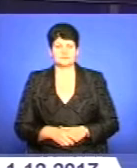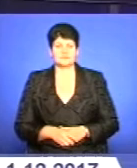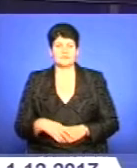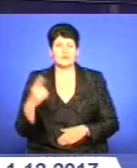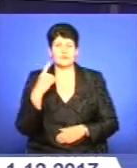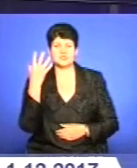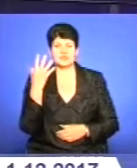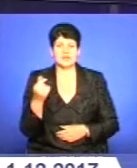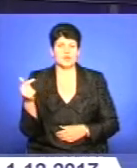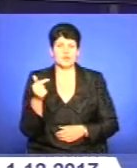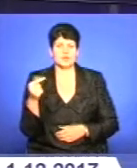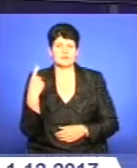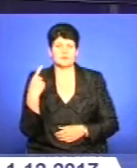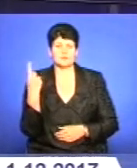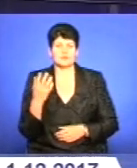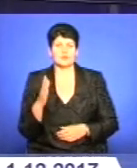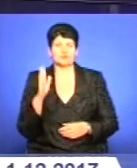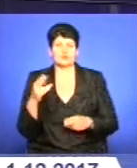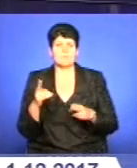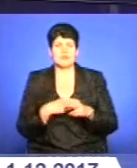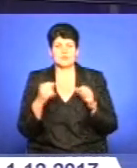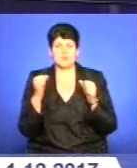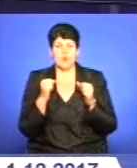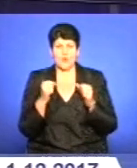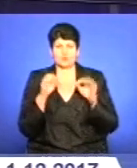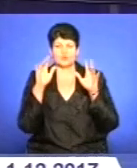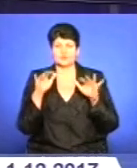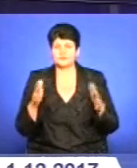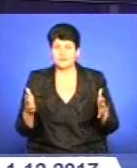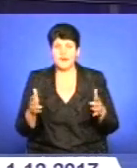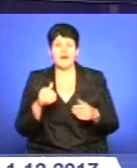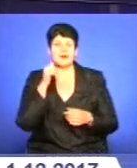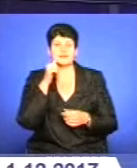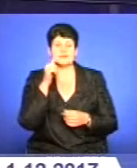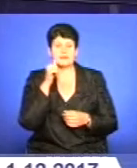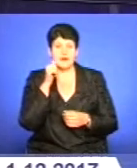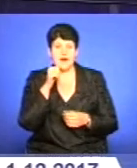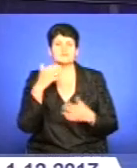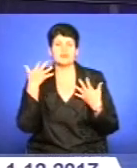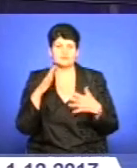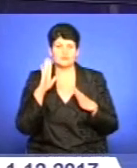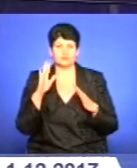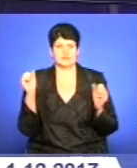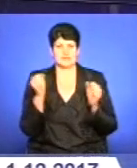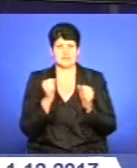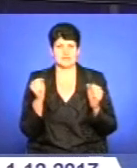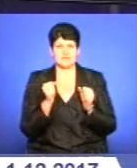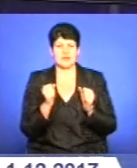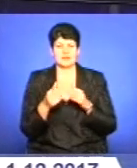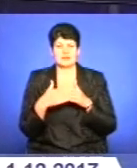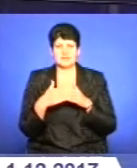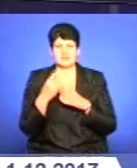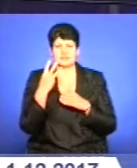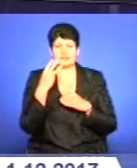Перший день грудня на Тернопільщині пройде без морозу та опадів. Однак вже завтра зима вступить у свої права. На найближчі 3 доби